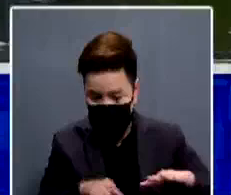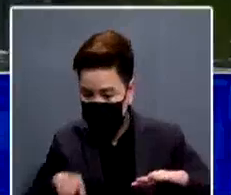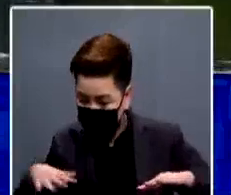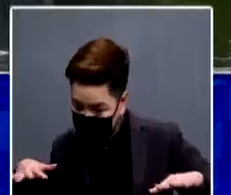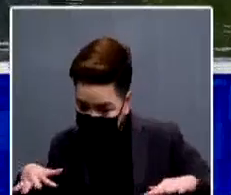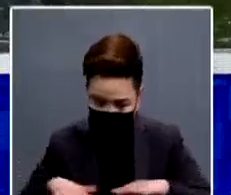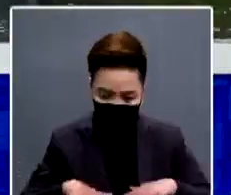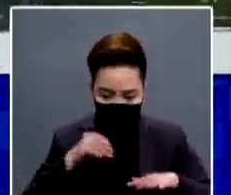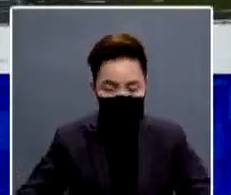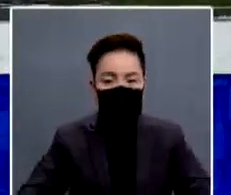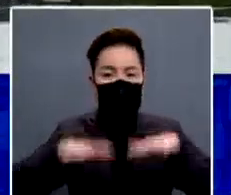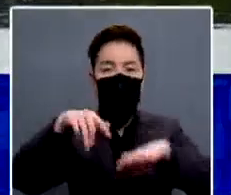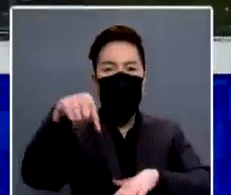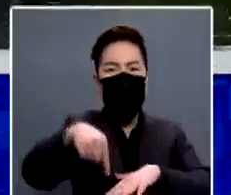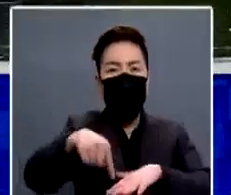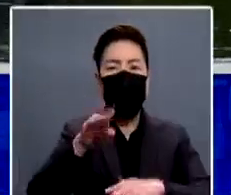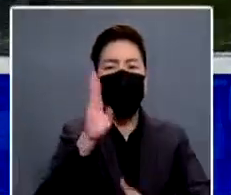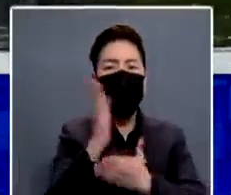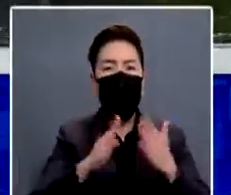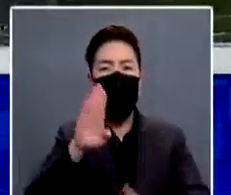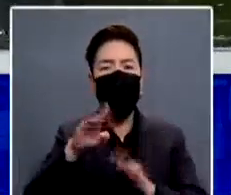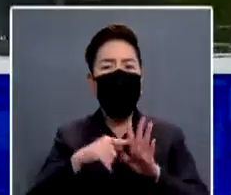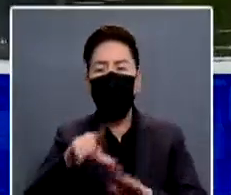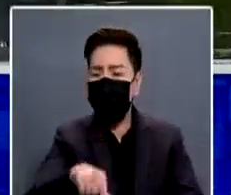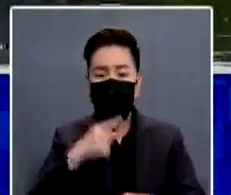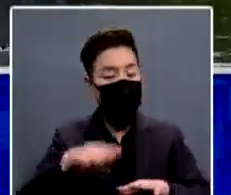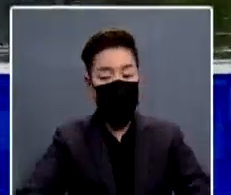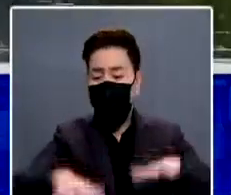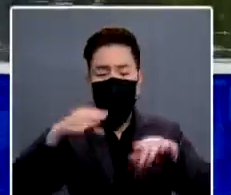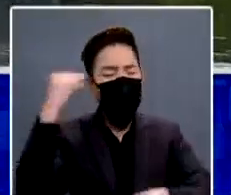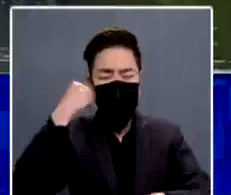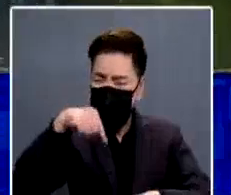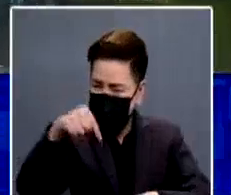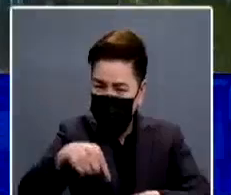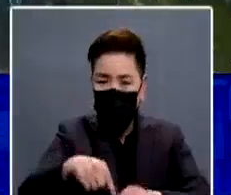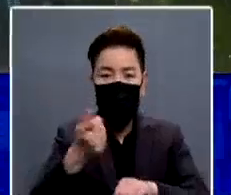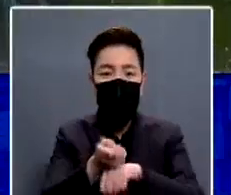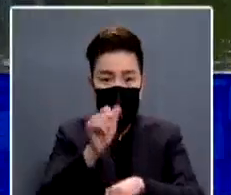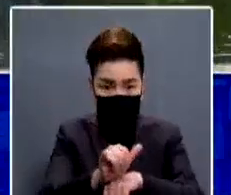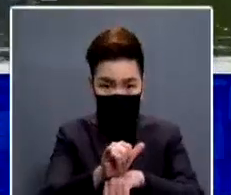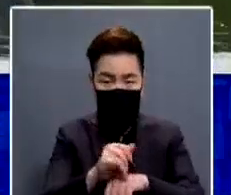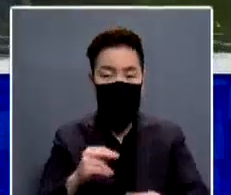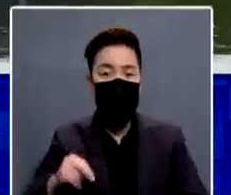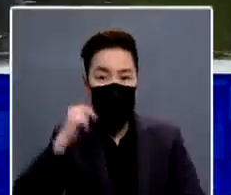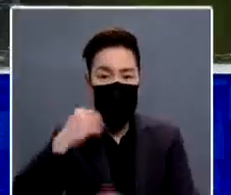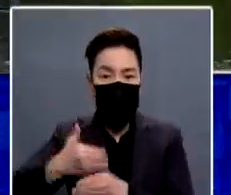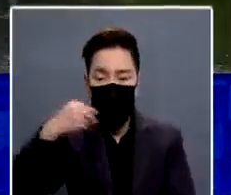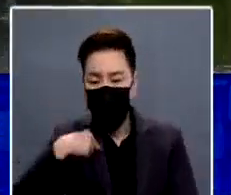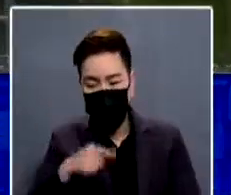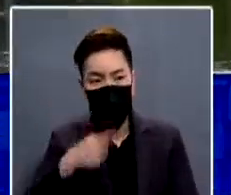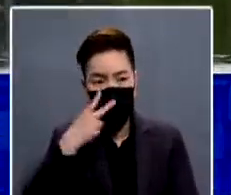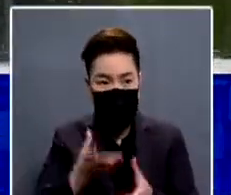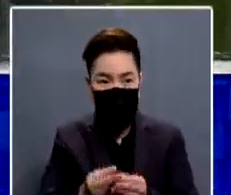มักจะขึ้นมากกว่าที่อื่นน ะ ท่วมสูงกว่าบางหลายๆจุดเมื่อวานนี้เนี่ยทางชลประทานเขาสรุปออกมานี่เป็น